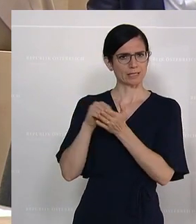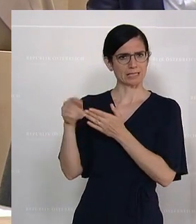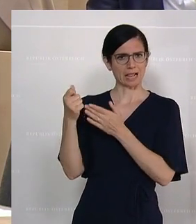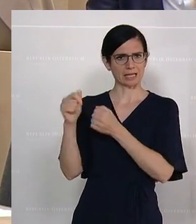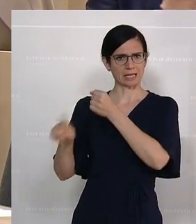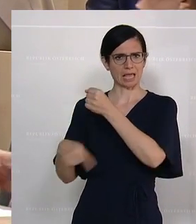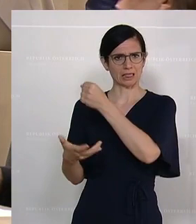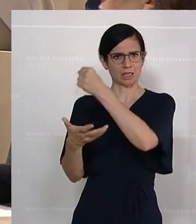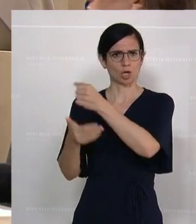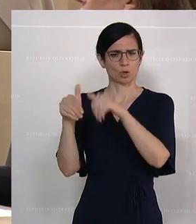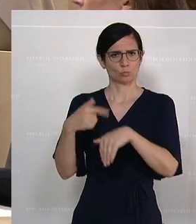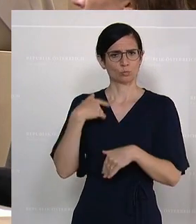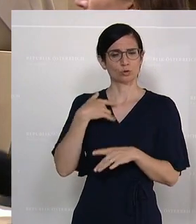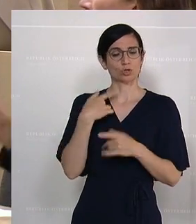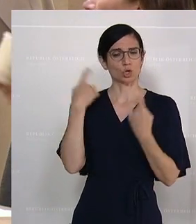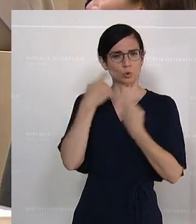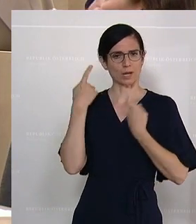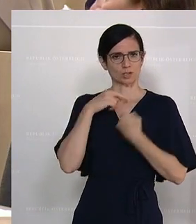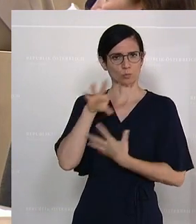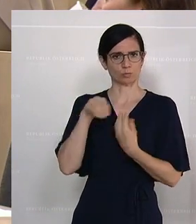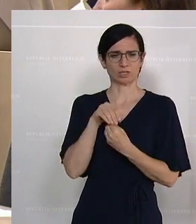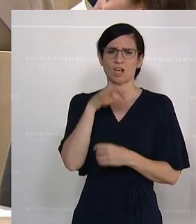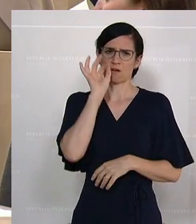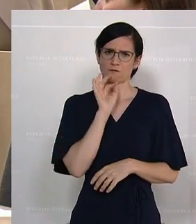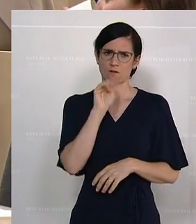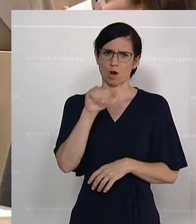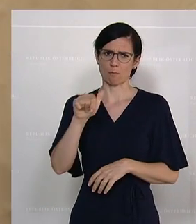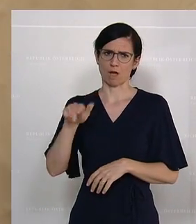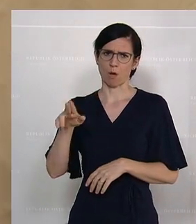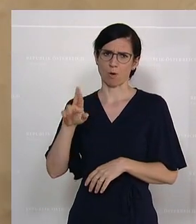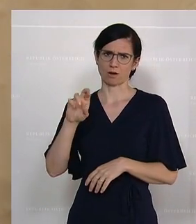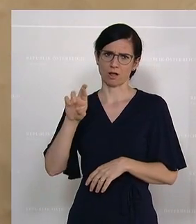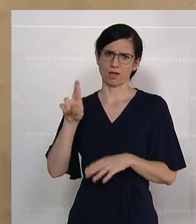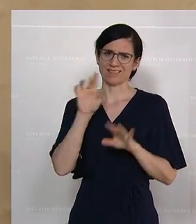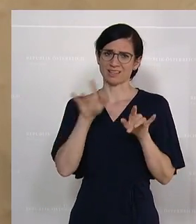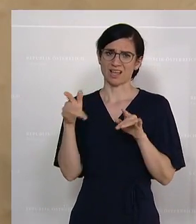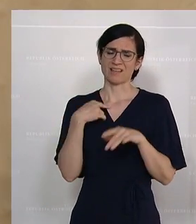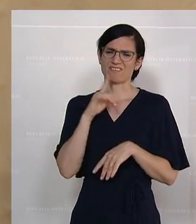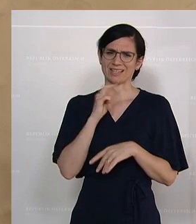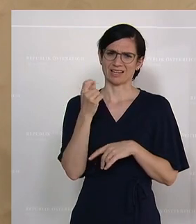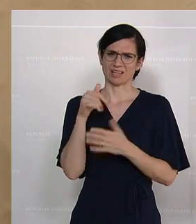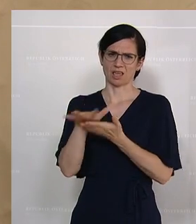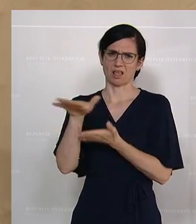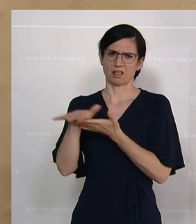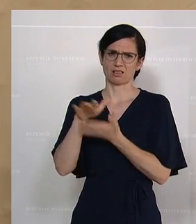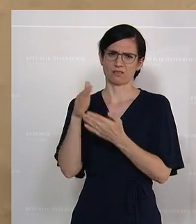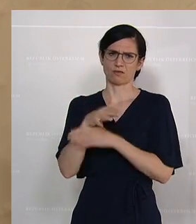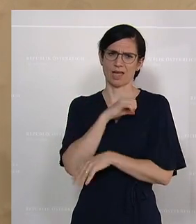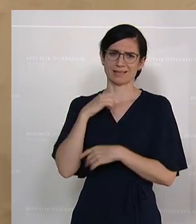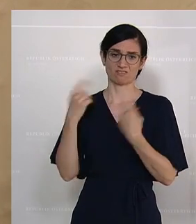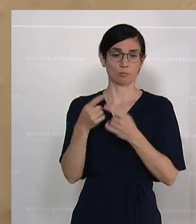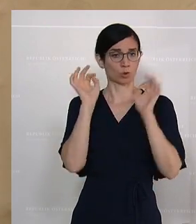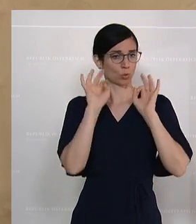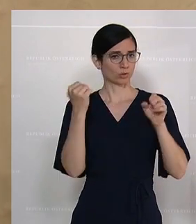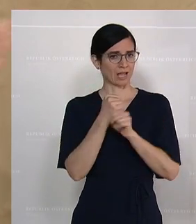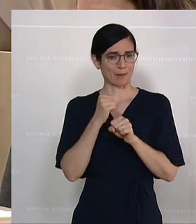kollegin maurer ich bitte also wirklich weniger mit vollen händen das steuergeld ausgeben für ein polit apparat für eigenwerbung wort gute arbeit das ist